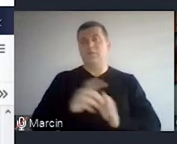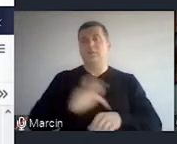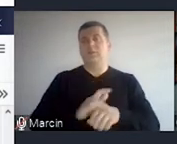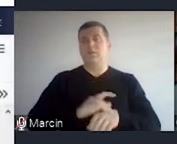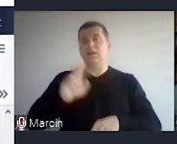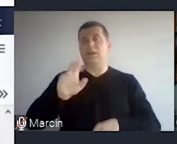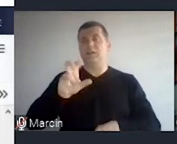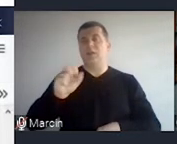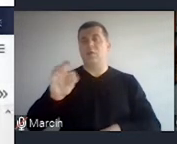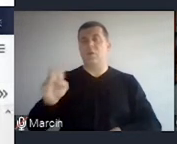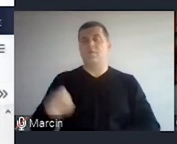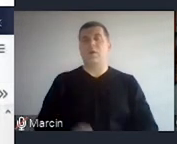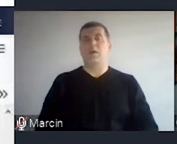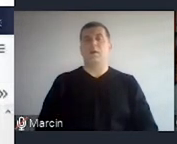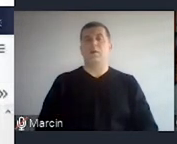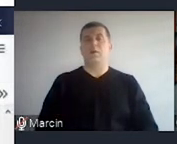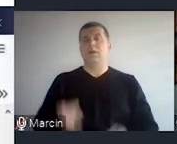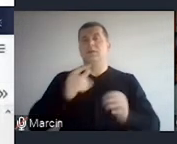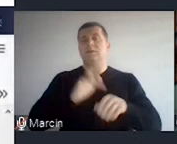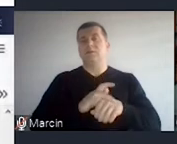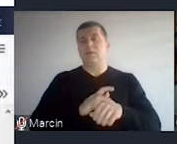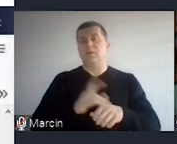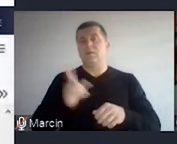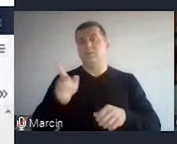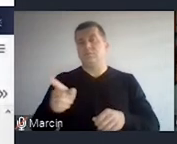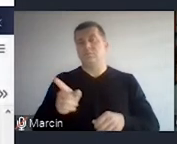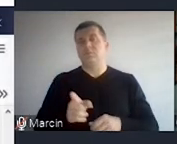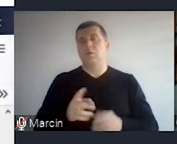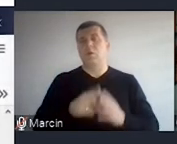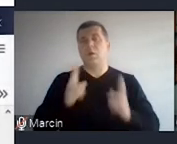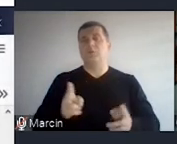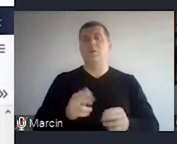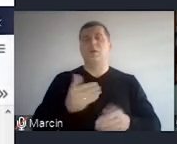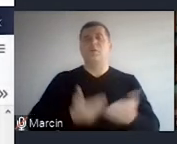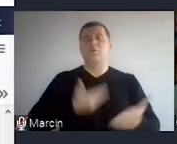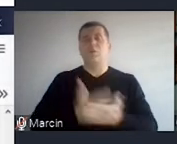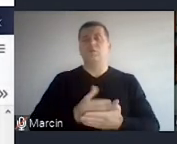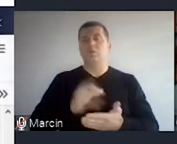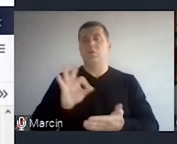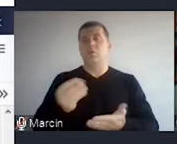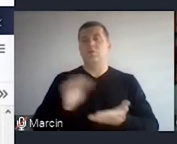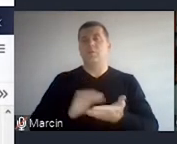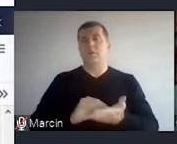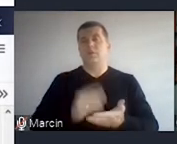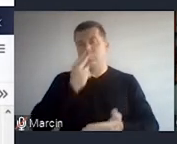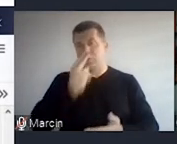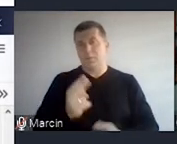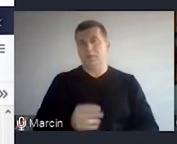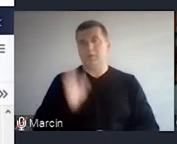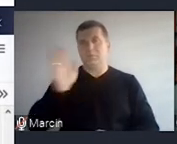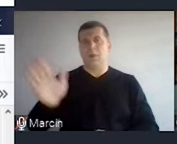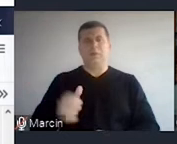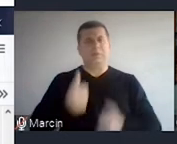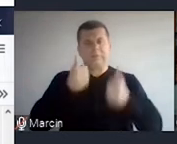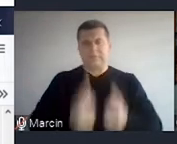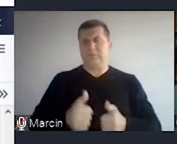ryczałtowej, czyli stawkę określoną we wniosku o dofinansowanie. Zaraz zobaczycie, że one mają po prostu